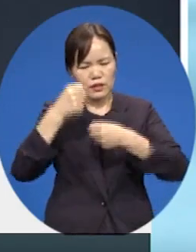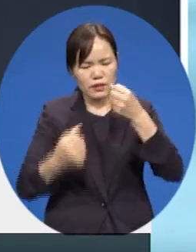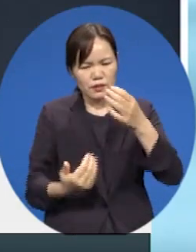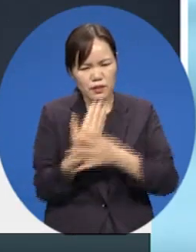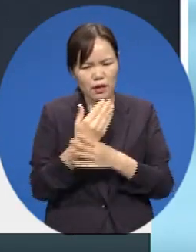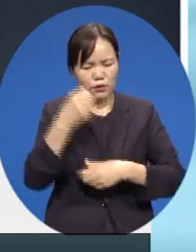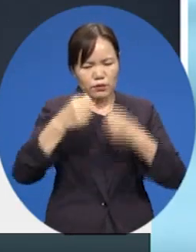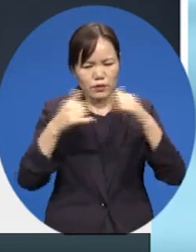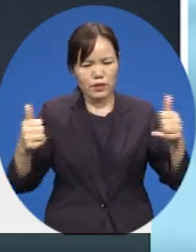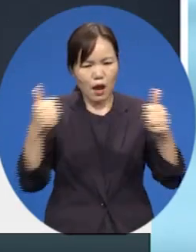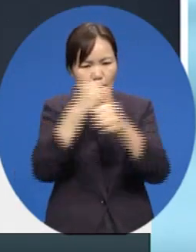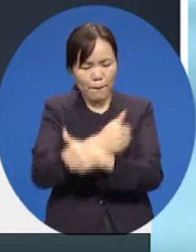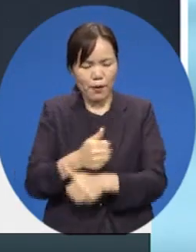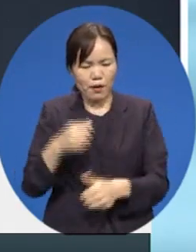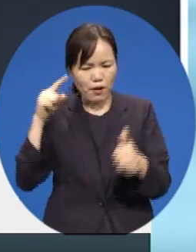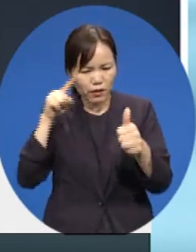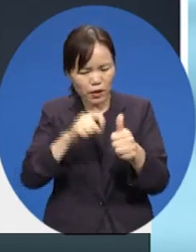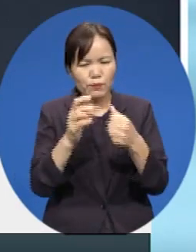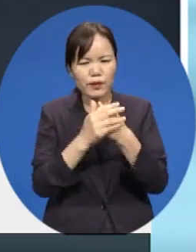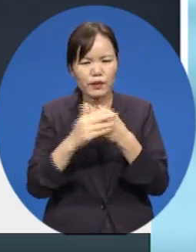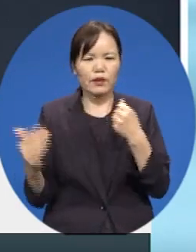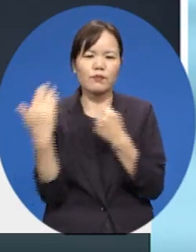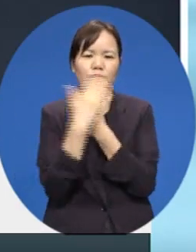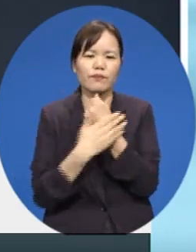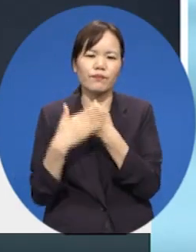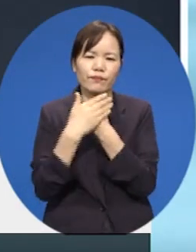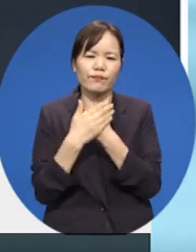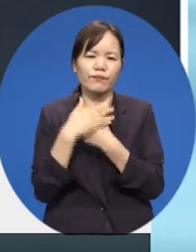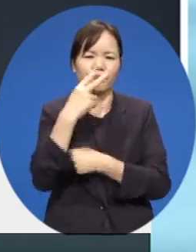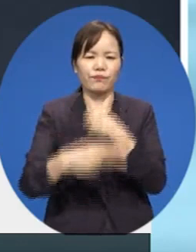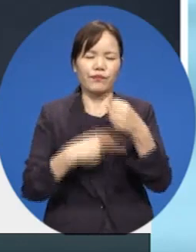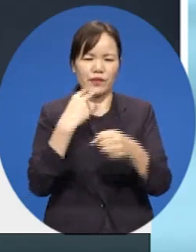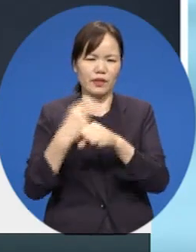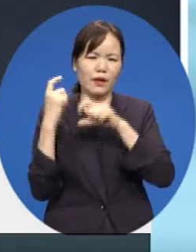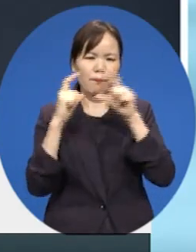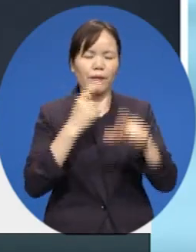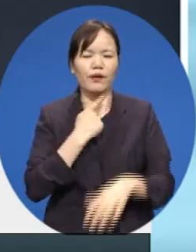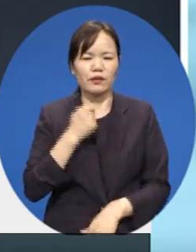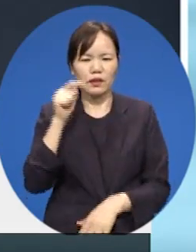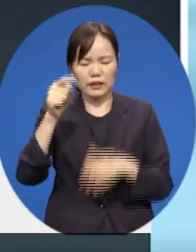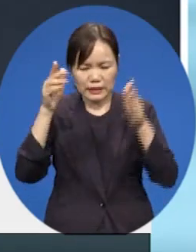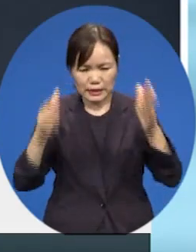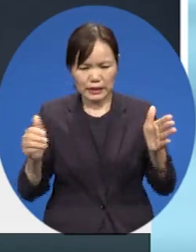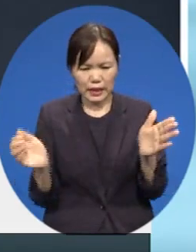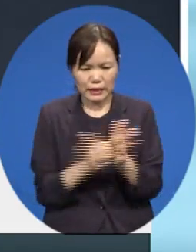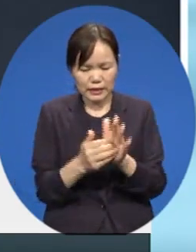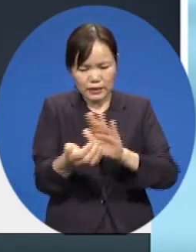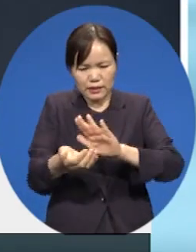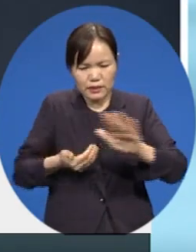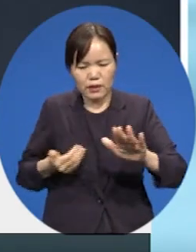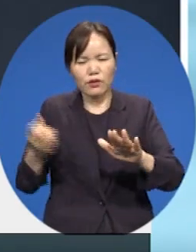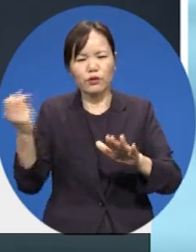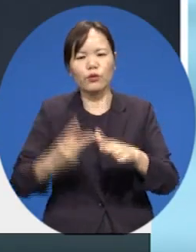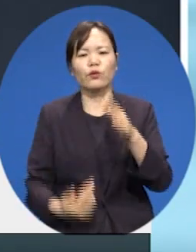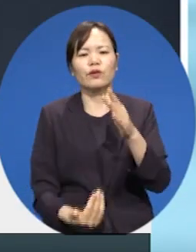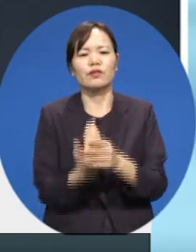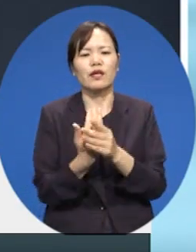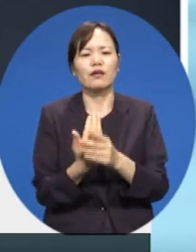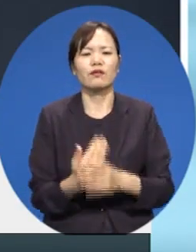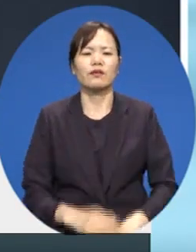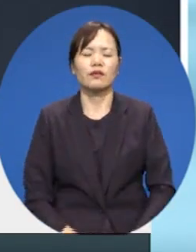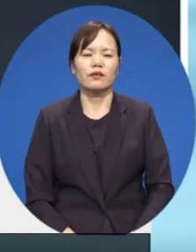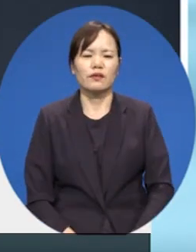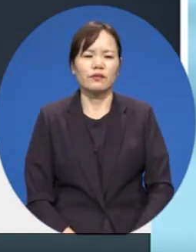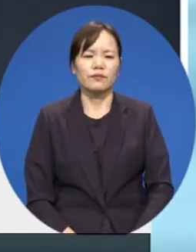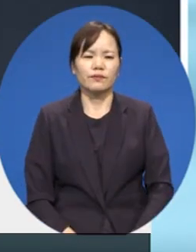혐의로 집행유예 2년을 받았었는데 그 집행유예 기간이 끝나기 전에 이런 사건을 또 저질렀다 고